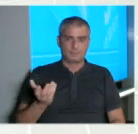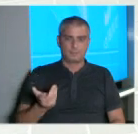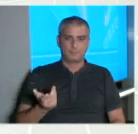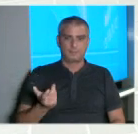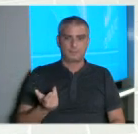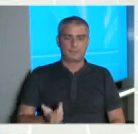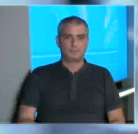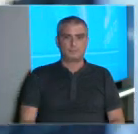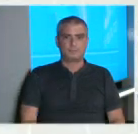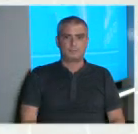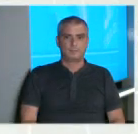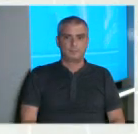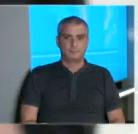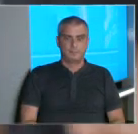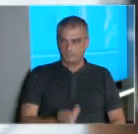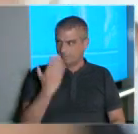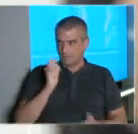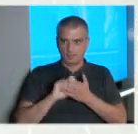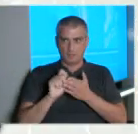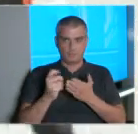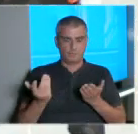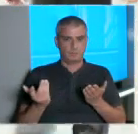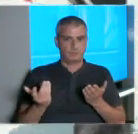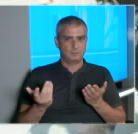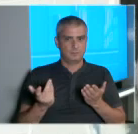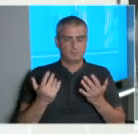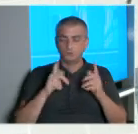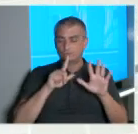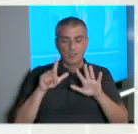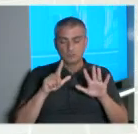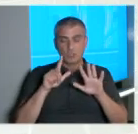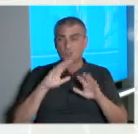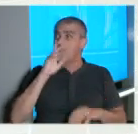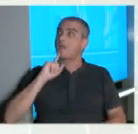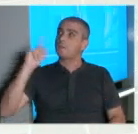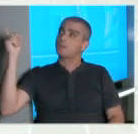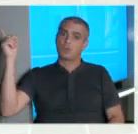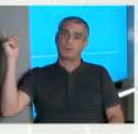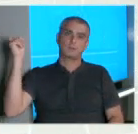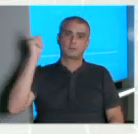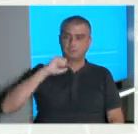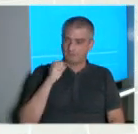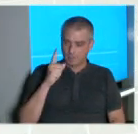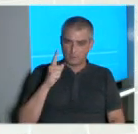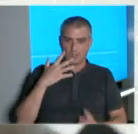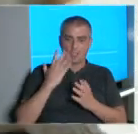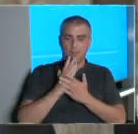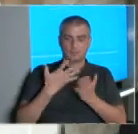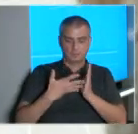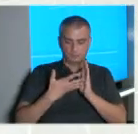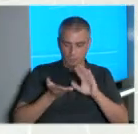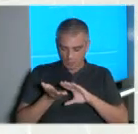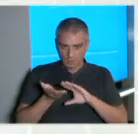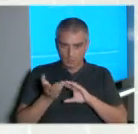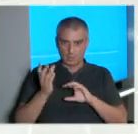החבר'ה וזרקו עליו אבן. היה כתוב, 7 שעות מרמת הגולן לצפת, עד שעשו לו MRI